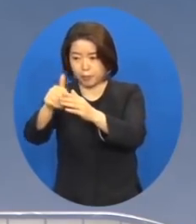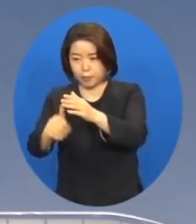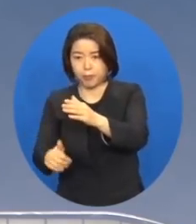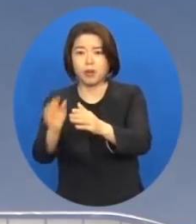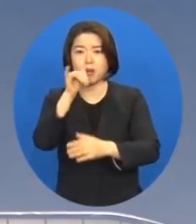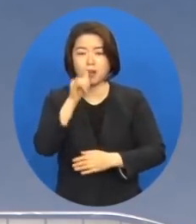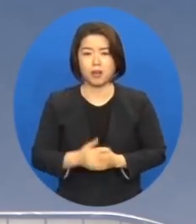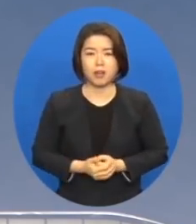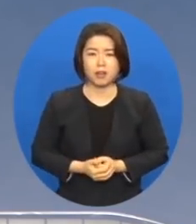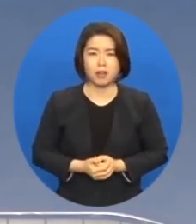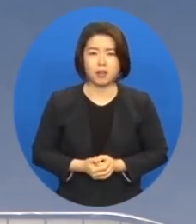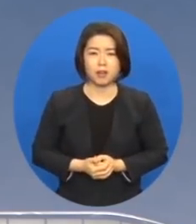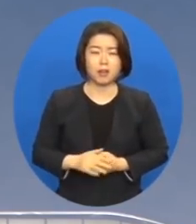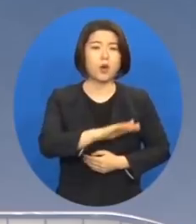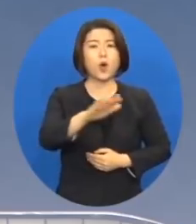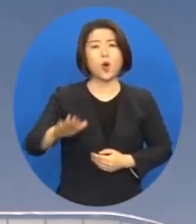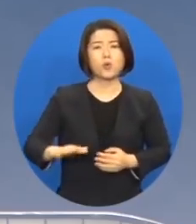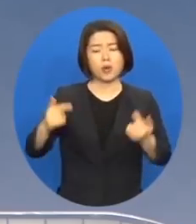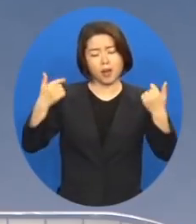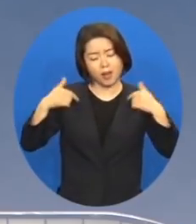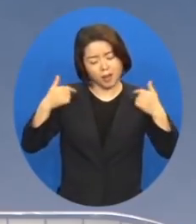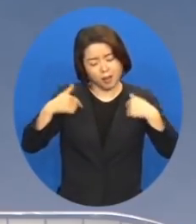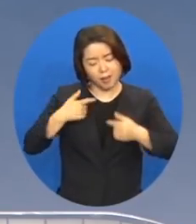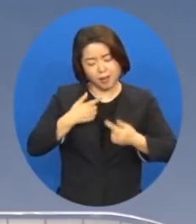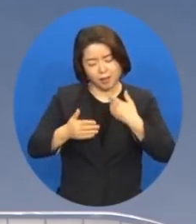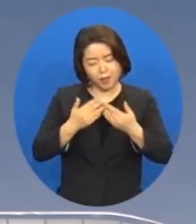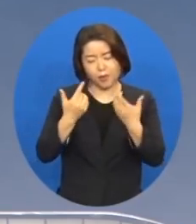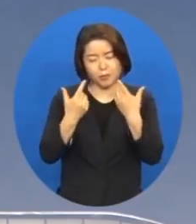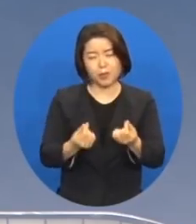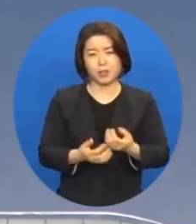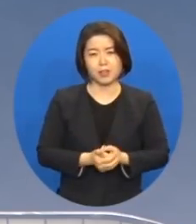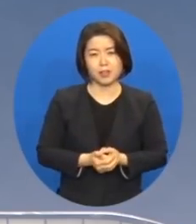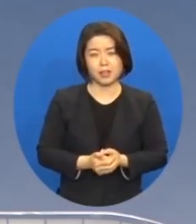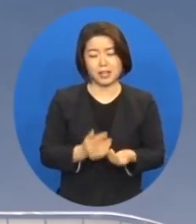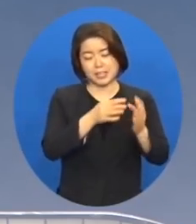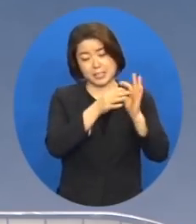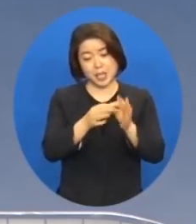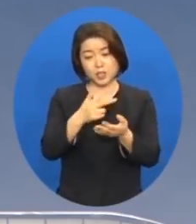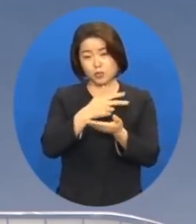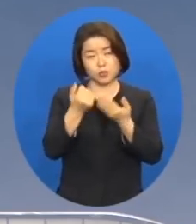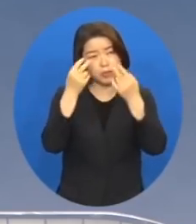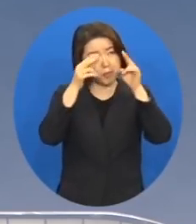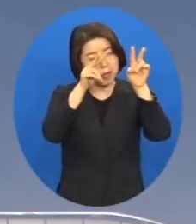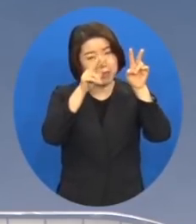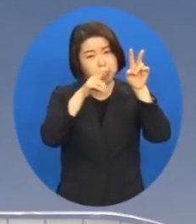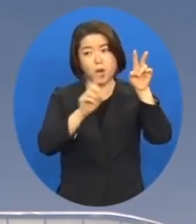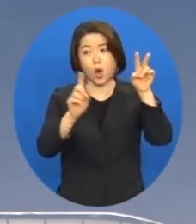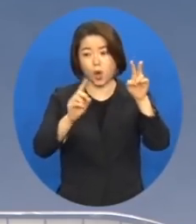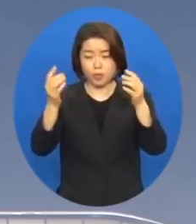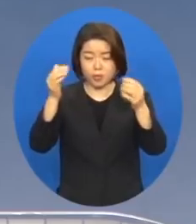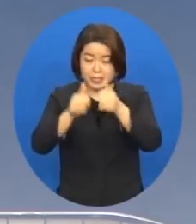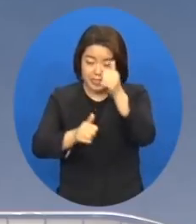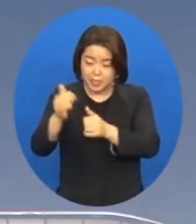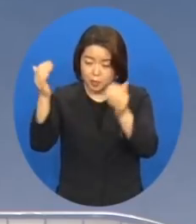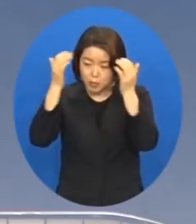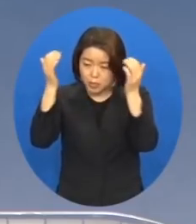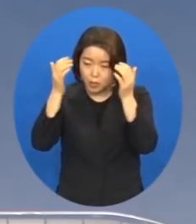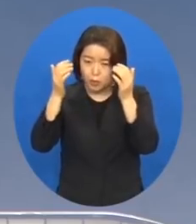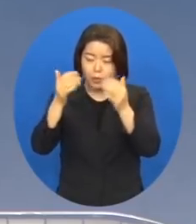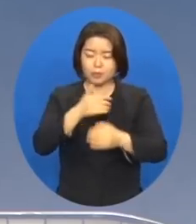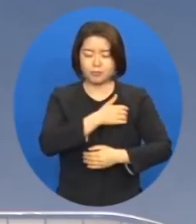버렸어요. 우리가 늘 겪는 일이에요. 계속 주님을 바라보면 어떤 시험도 어떤 시련도